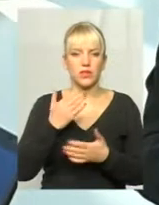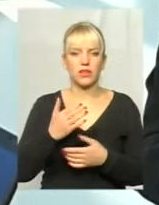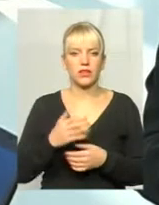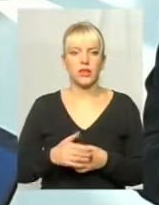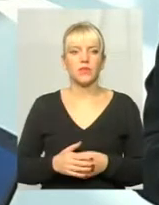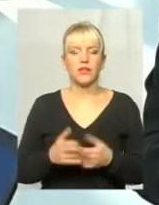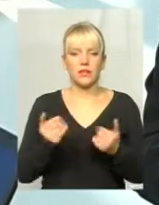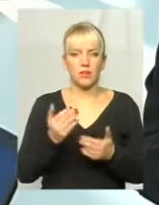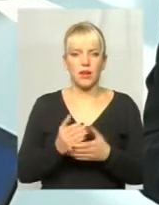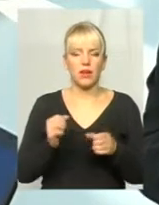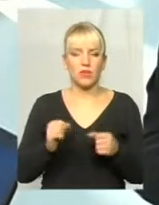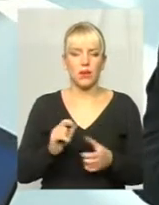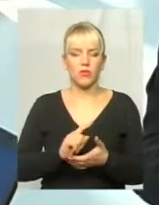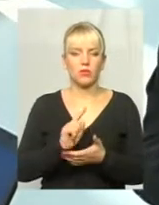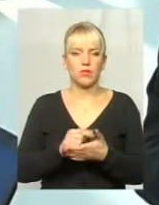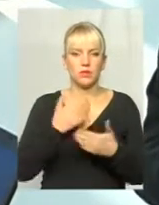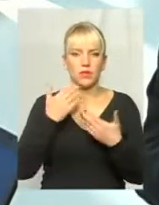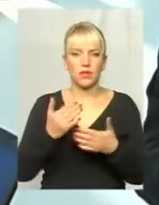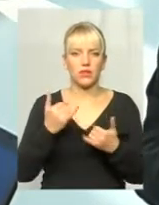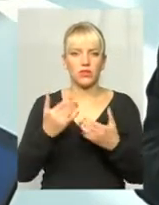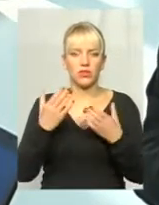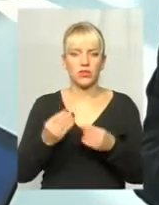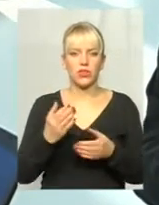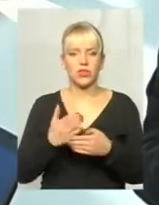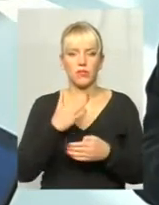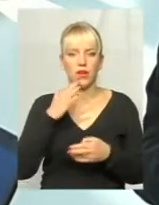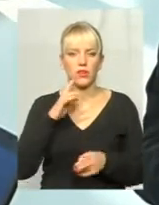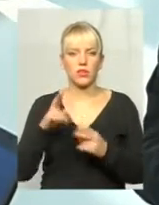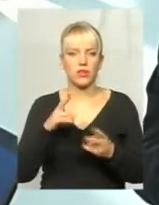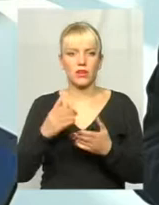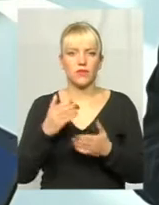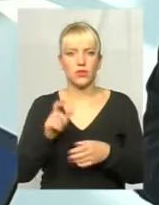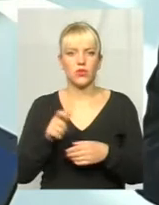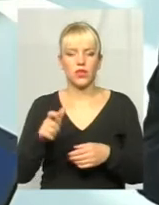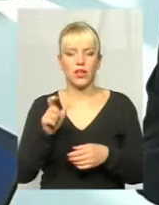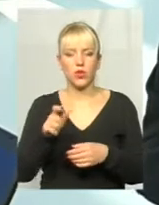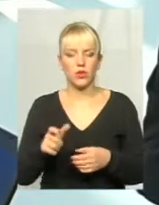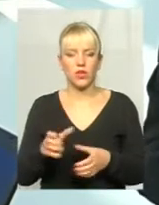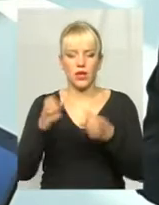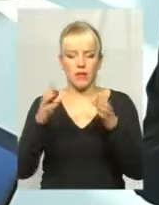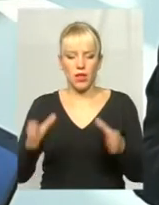навіть зобов'язаний спитати. І є на сьогоднішній день багато скарг від людей. Люди заносять балони до себе в